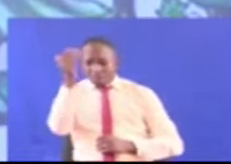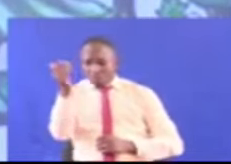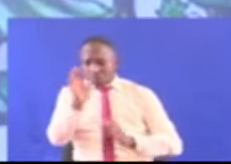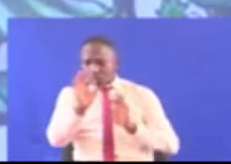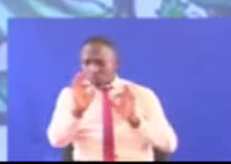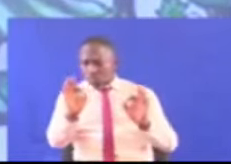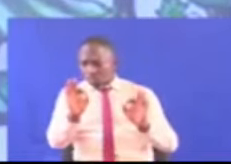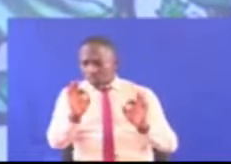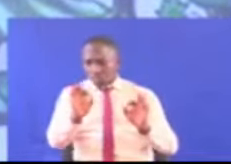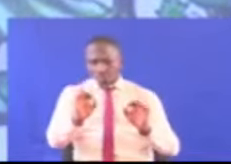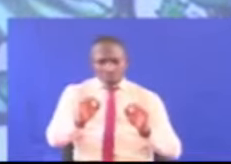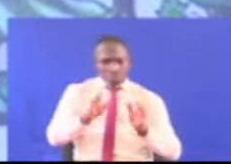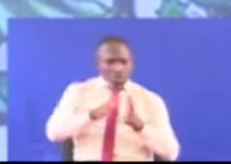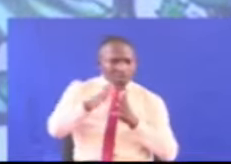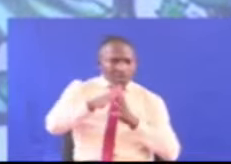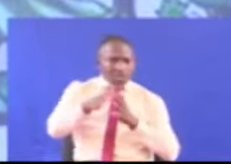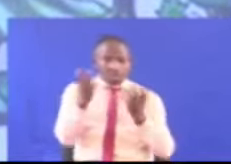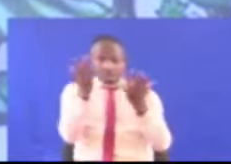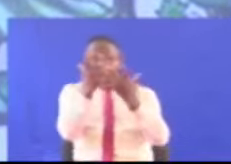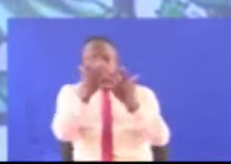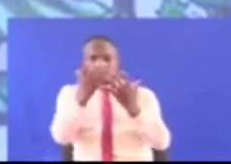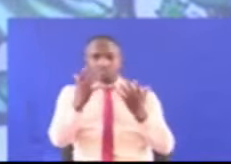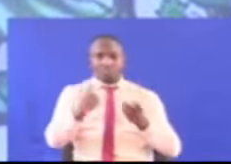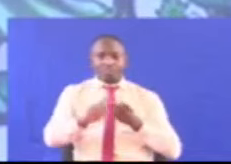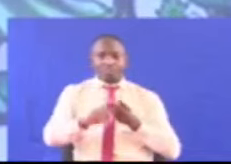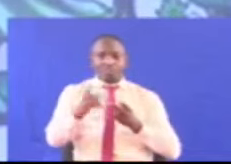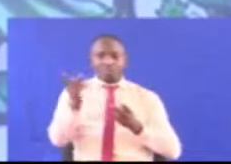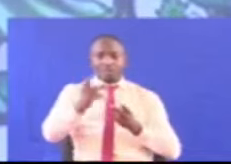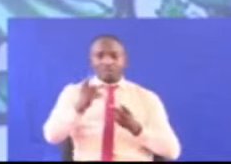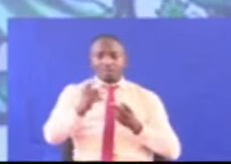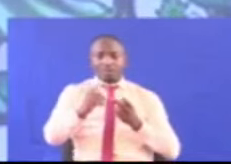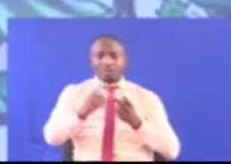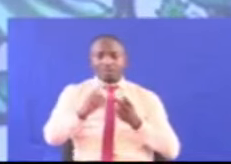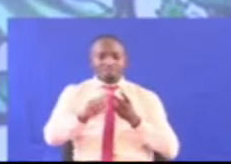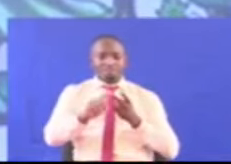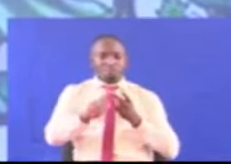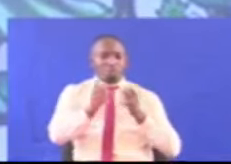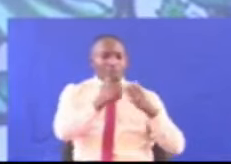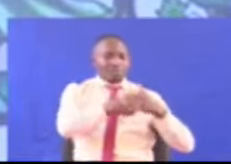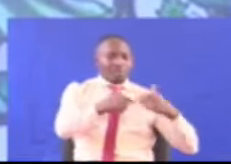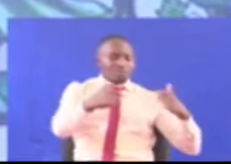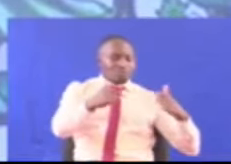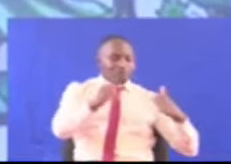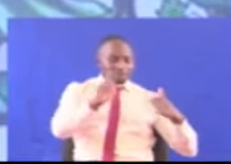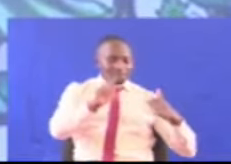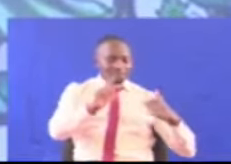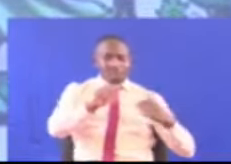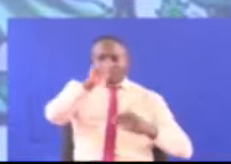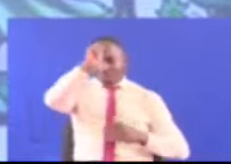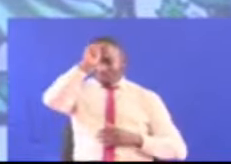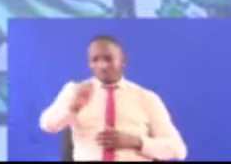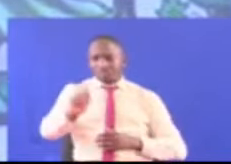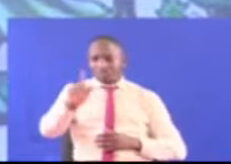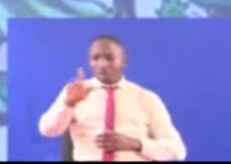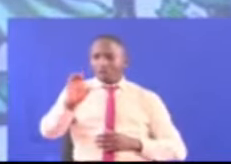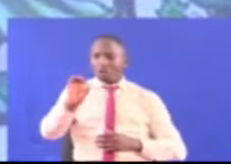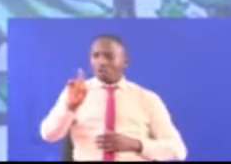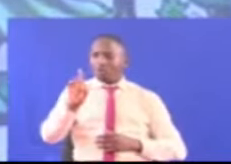hawamjui vizuri wanampa picha, maana hawajui anatoka wapi. Ni kama alivyotajwa hapa alivyotajwa Mheshimiwa